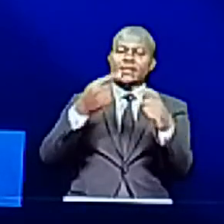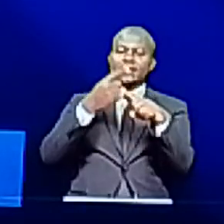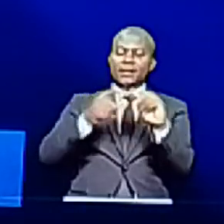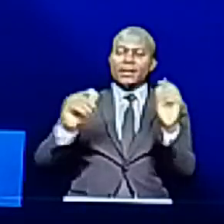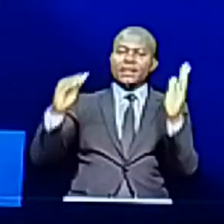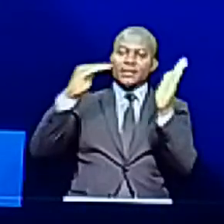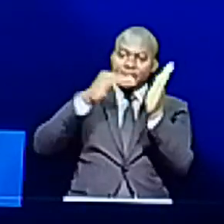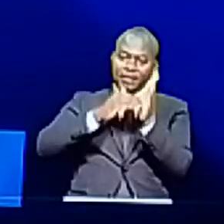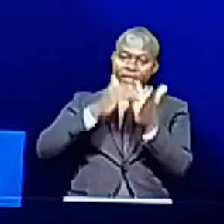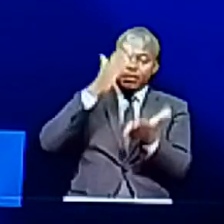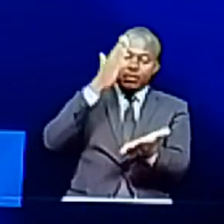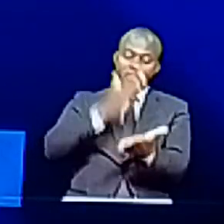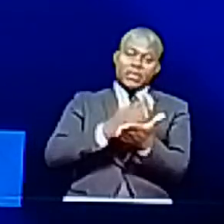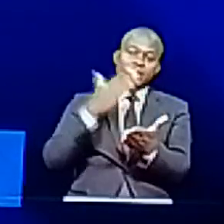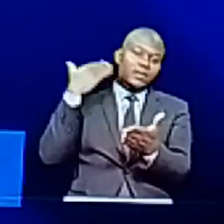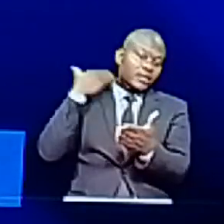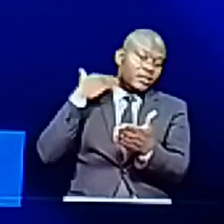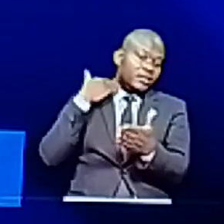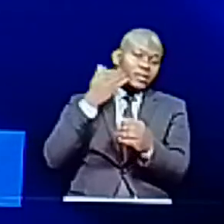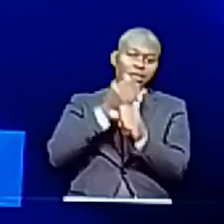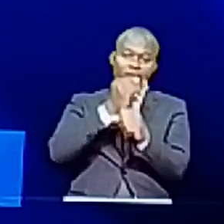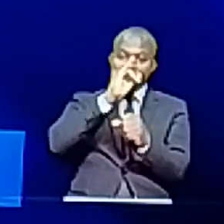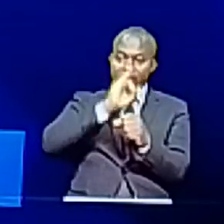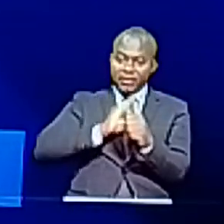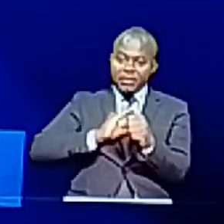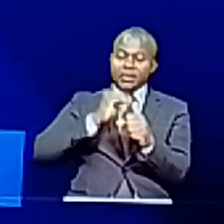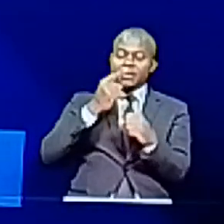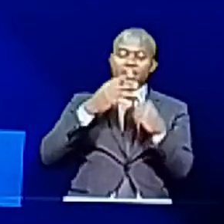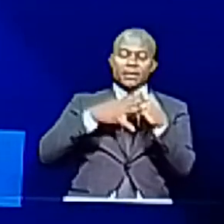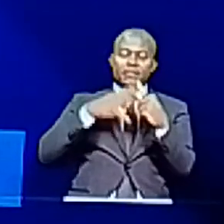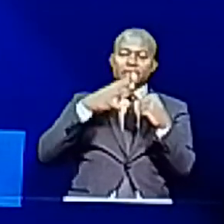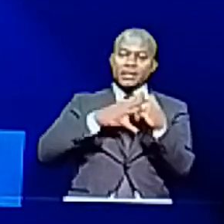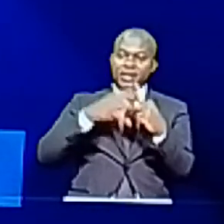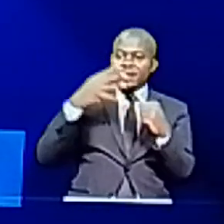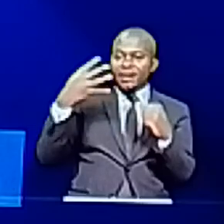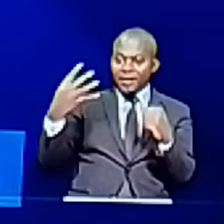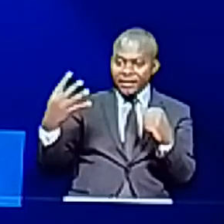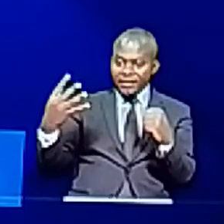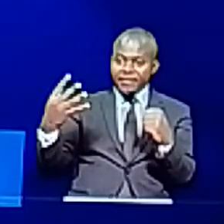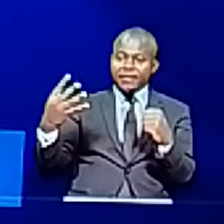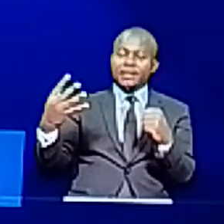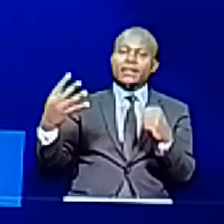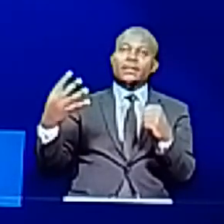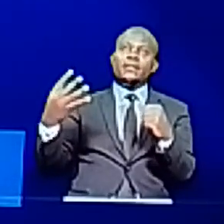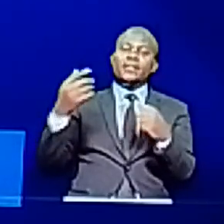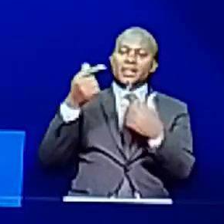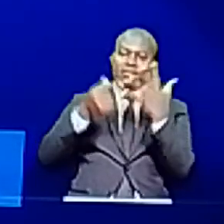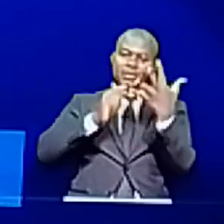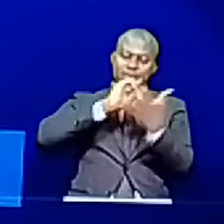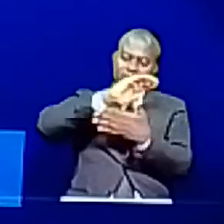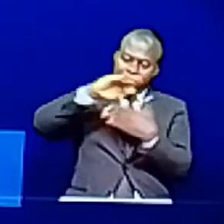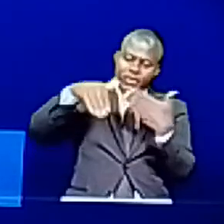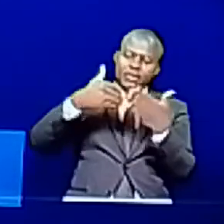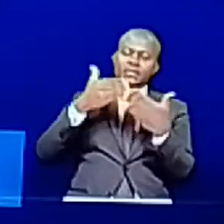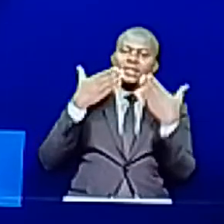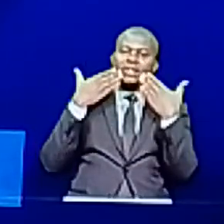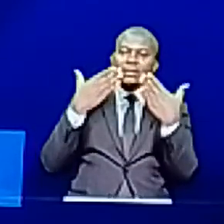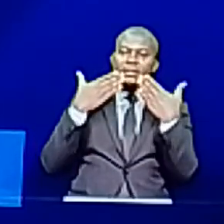kandi mugahagarika jenoside yakorewe abatutsi 94 ibyo byose ndabashimira